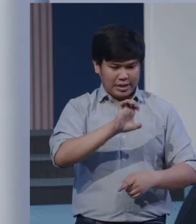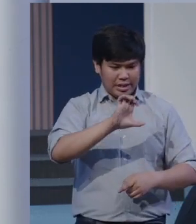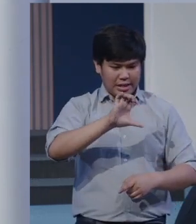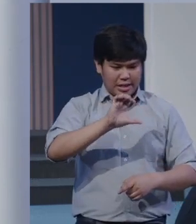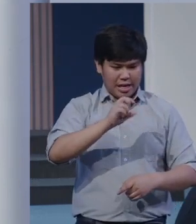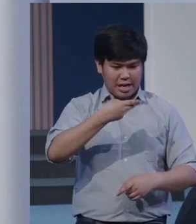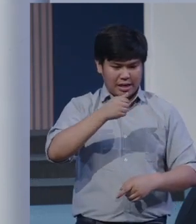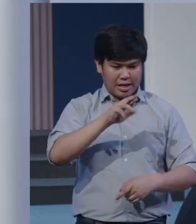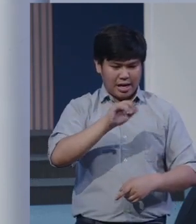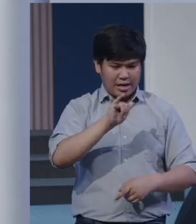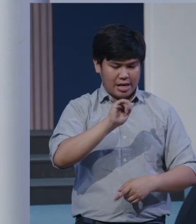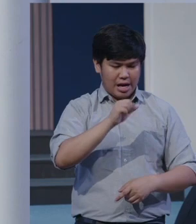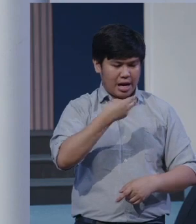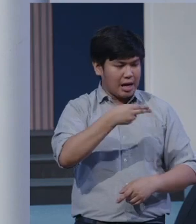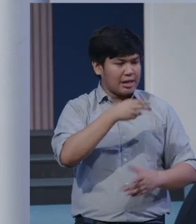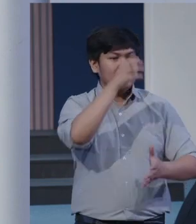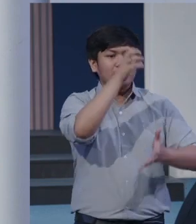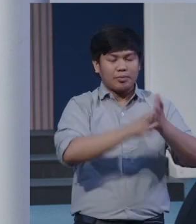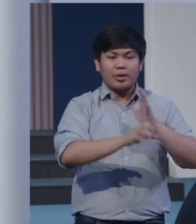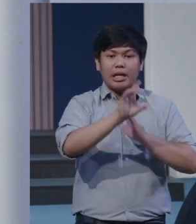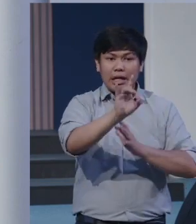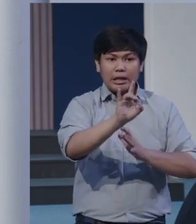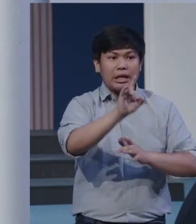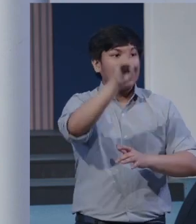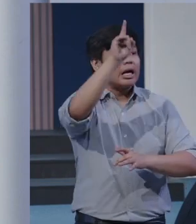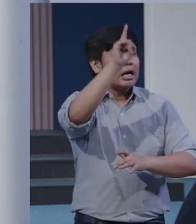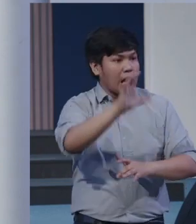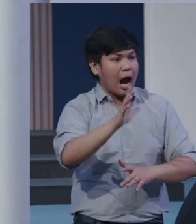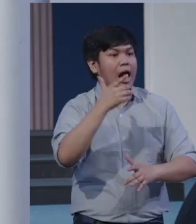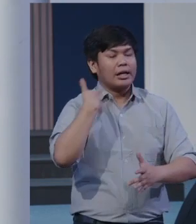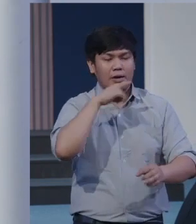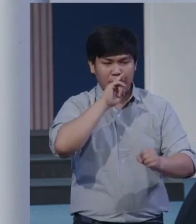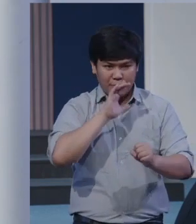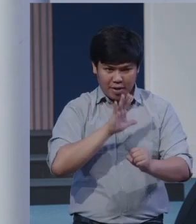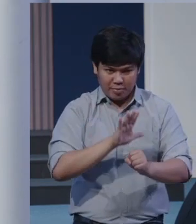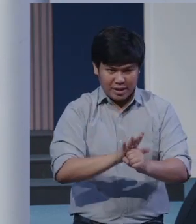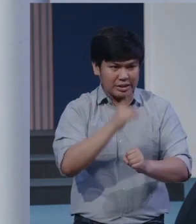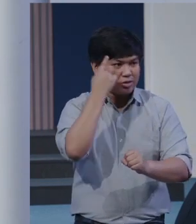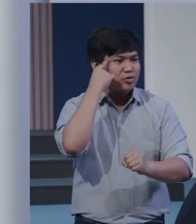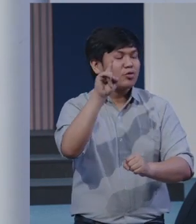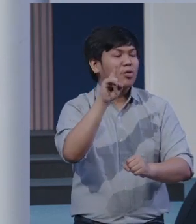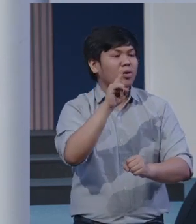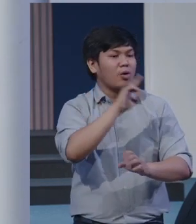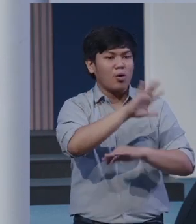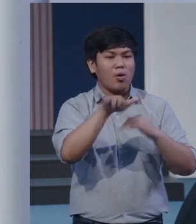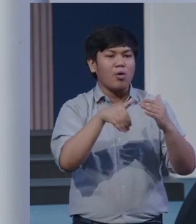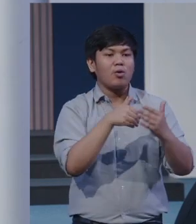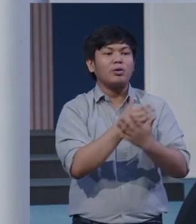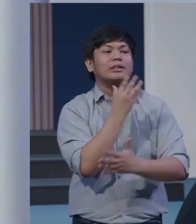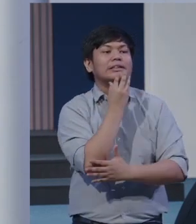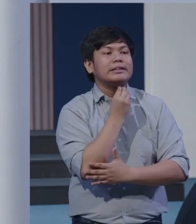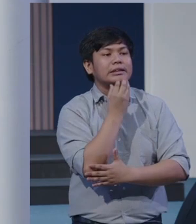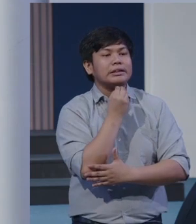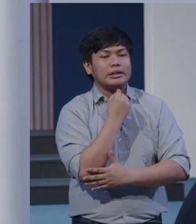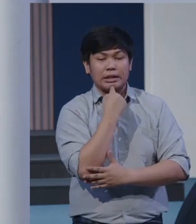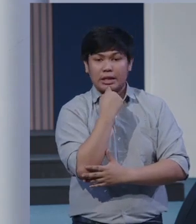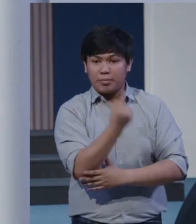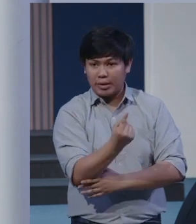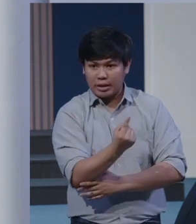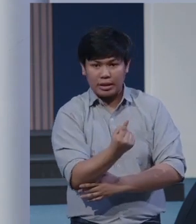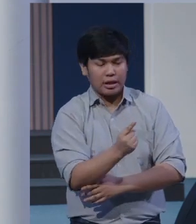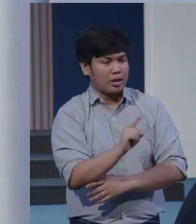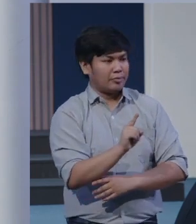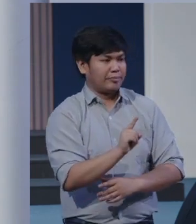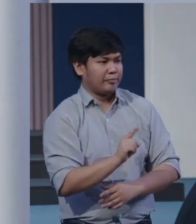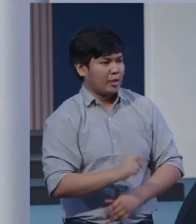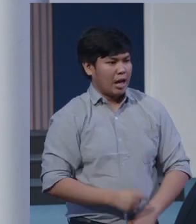8 Meron pong ipinangako ang Diyos sa kanyang bayang Israel no at ang sabi niya